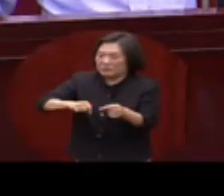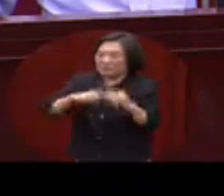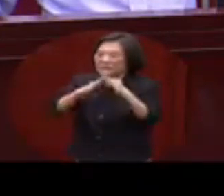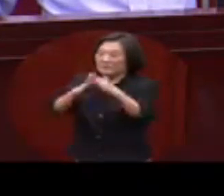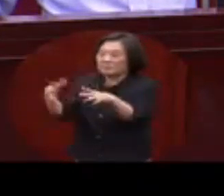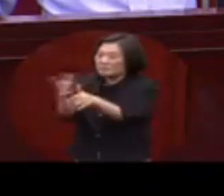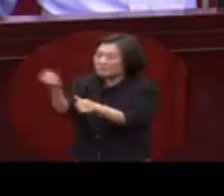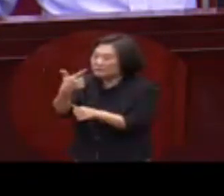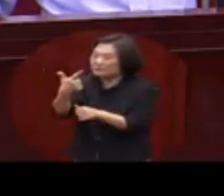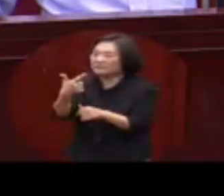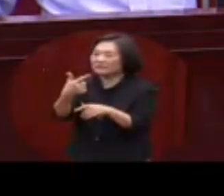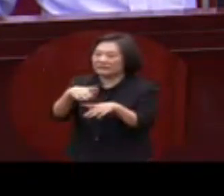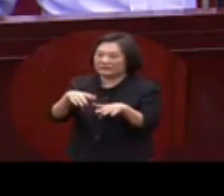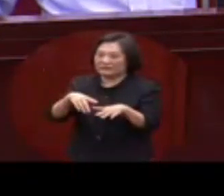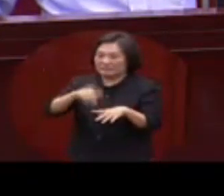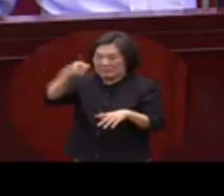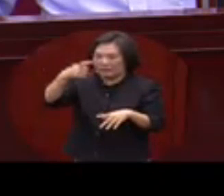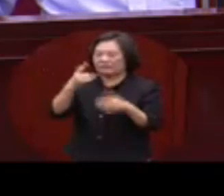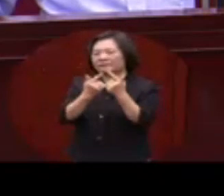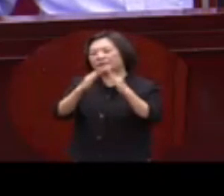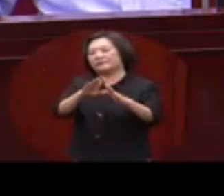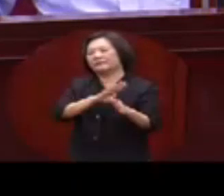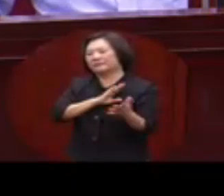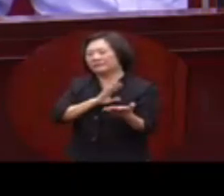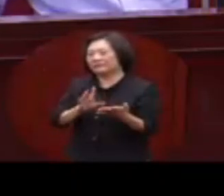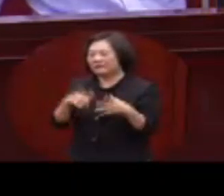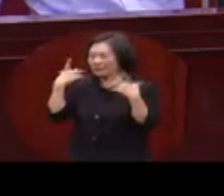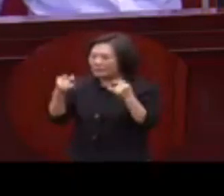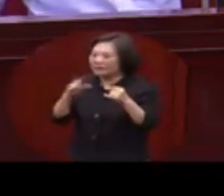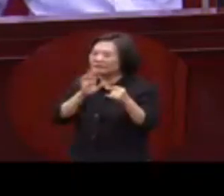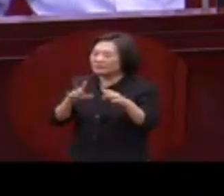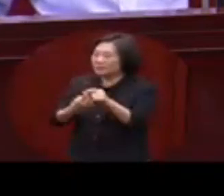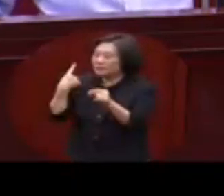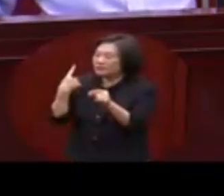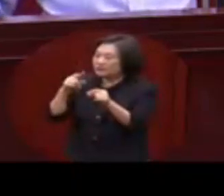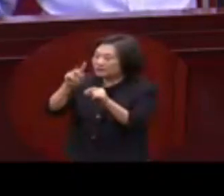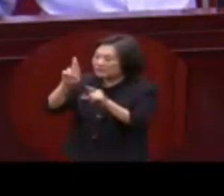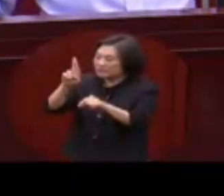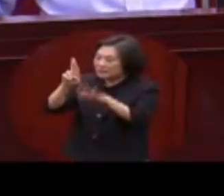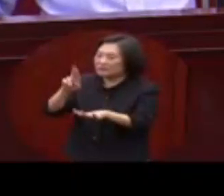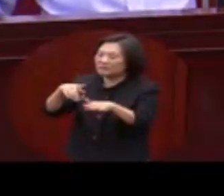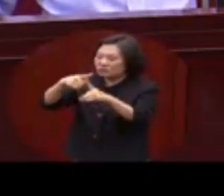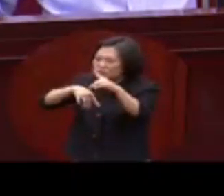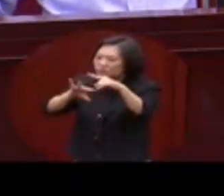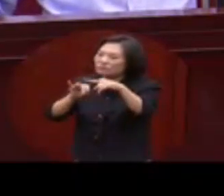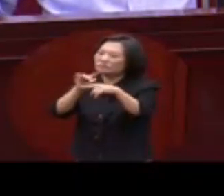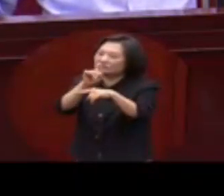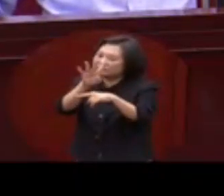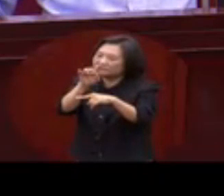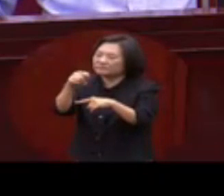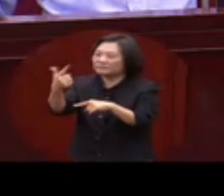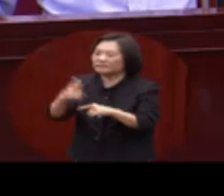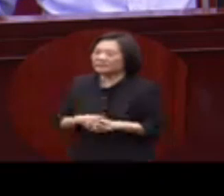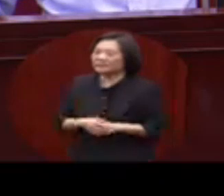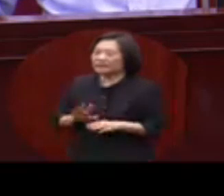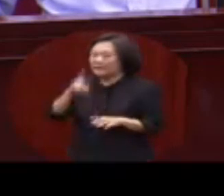，PM 2.5 最低的是台北市哦。那我们本来国家标准是15，我们到去年年底的时候已经降到 14.6。那如果继续